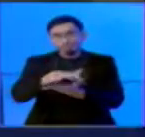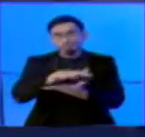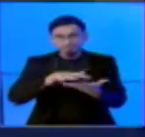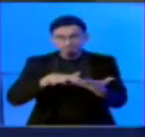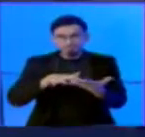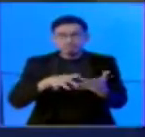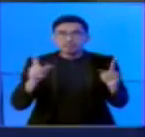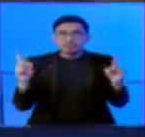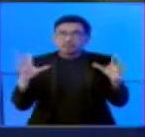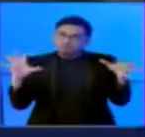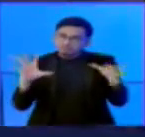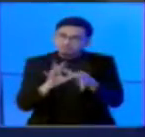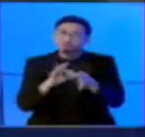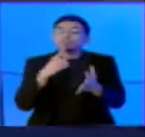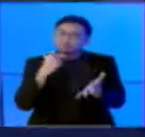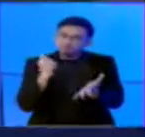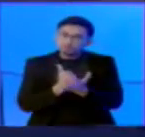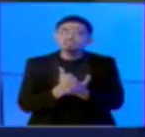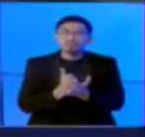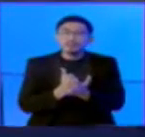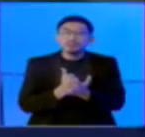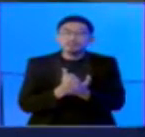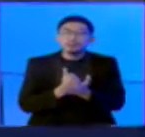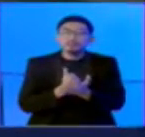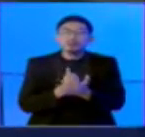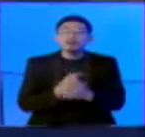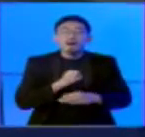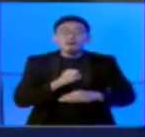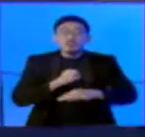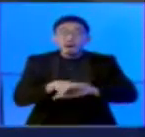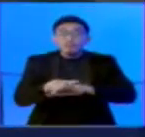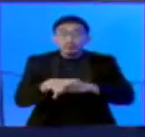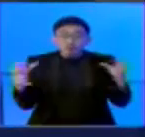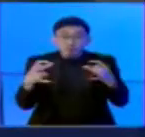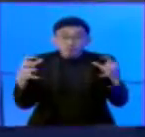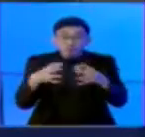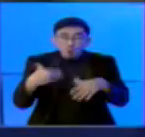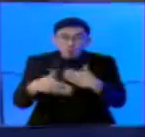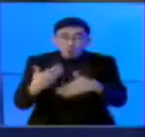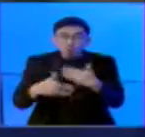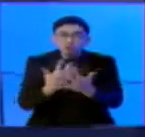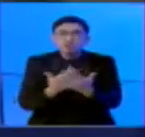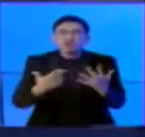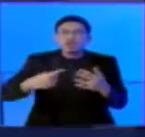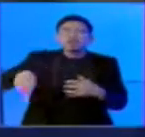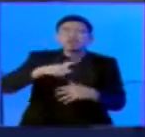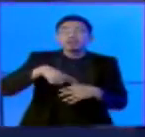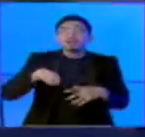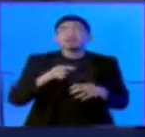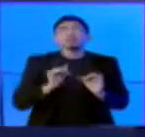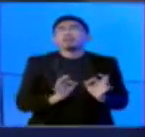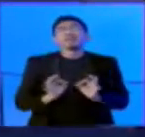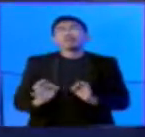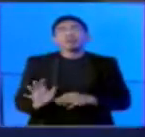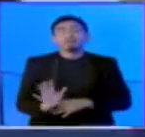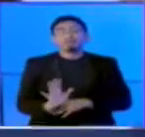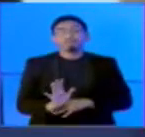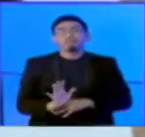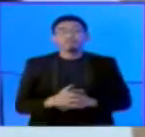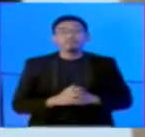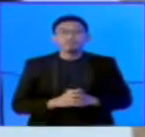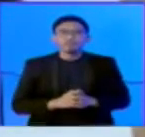masyarakat menjadi kurang tertib, tidak taat, dan kemudian dengan persepsi mereka